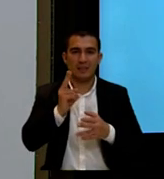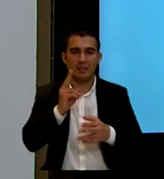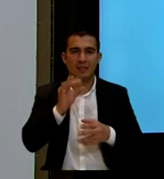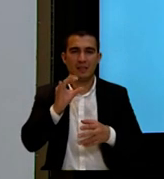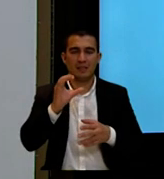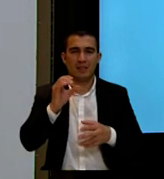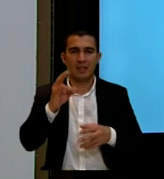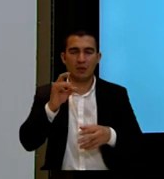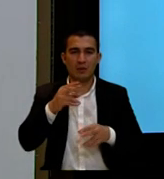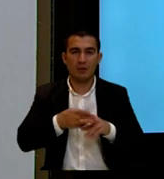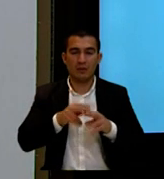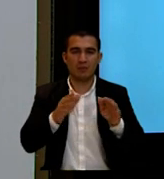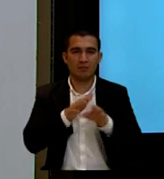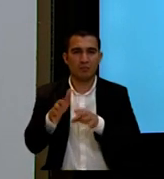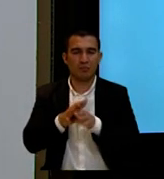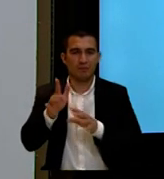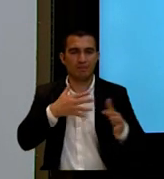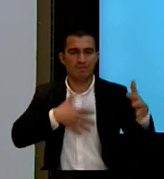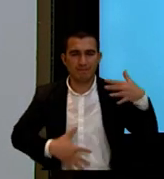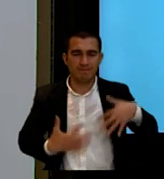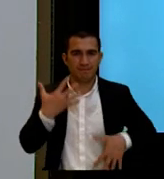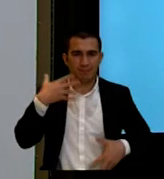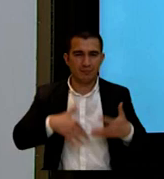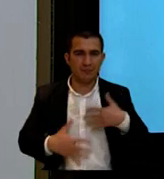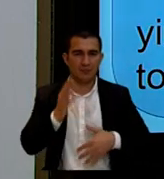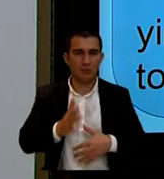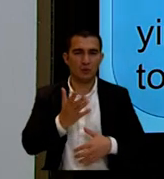to'yinadi va orqa aortaga chiqadi.